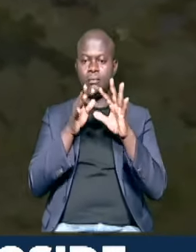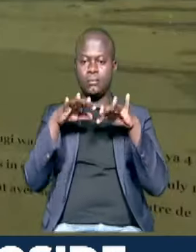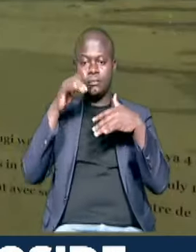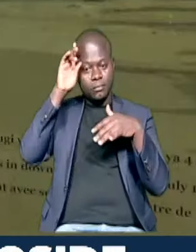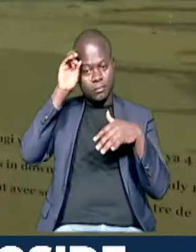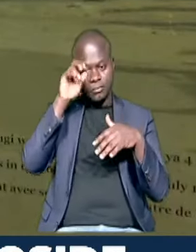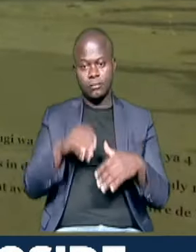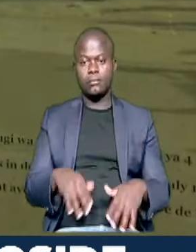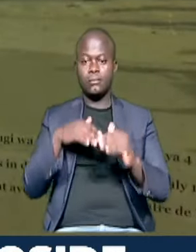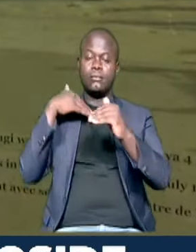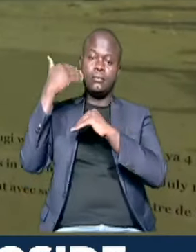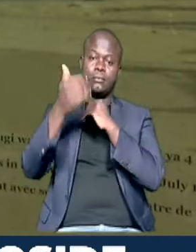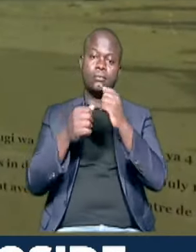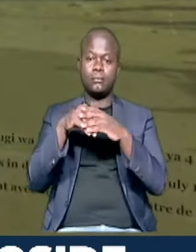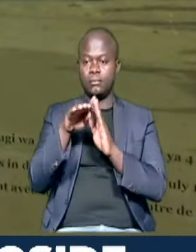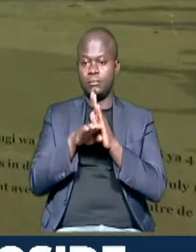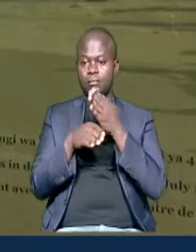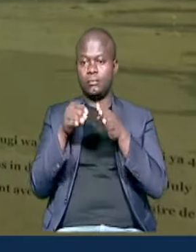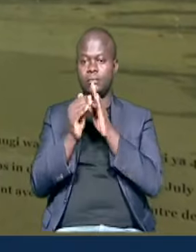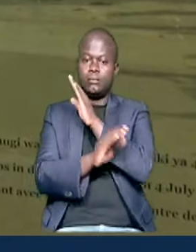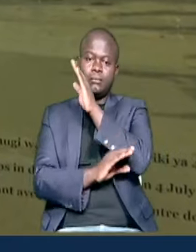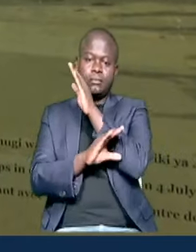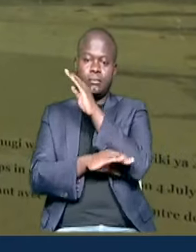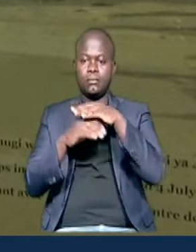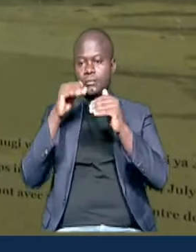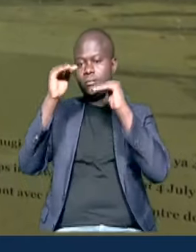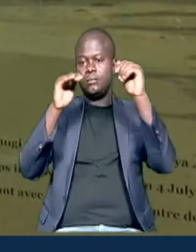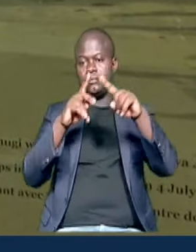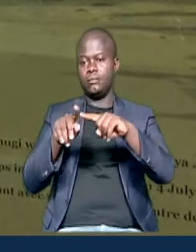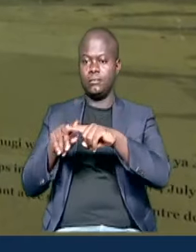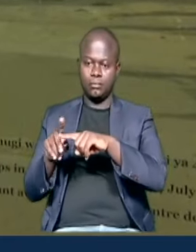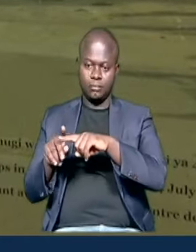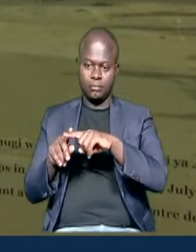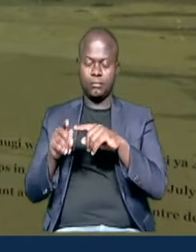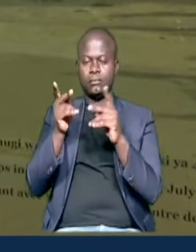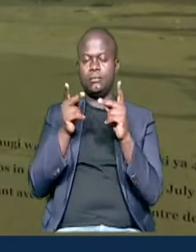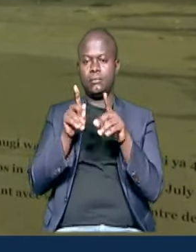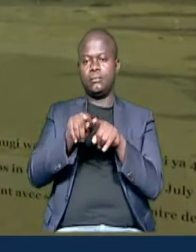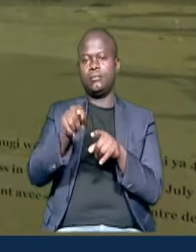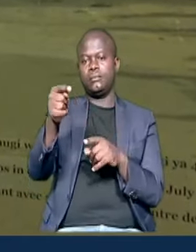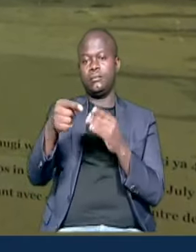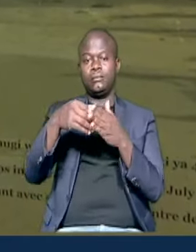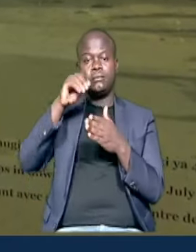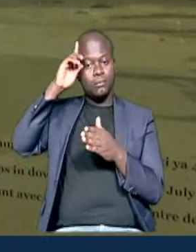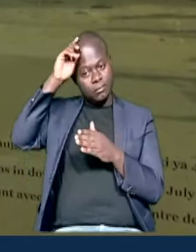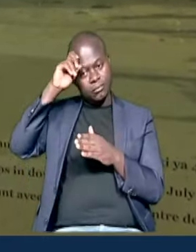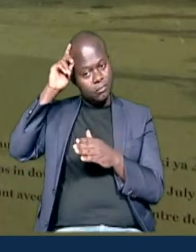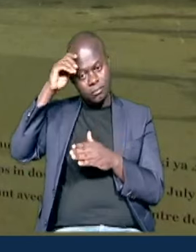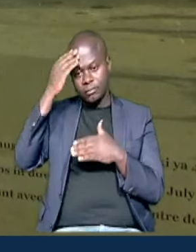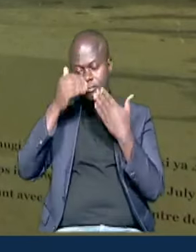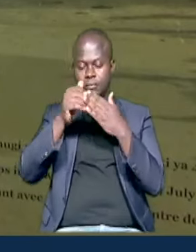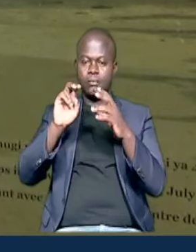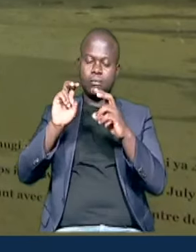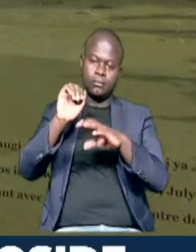yatekerejwe. Nyuma yaho rero muri gahunda yo kubaka igihugu mu nzego zitandukanye, nahangaha nibwo hatekerejweho kwakwe kujya